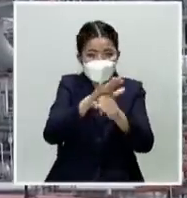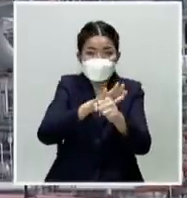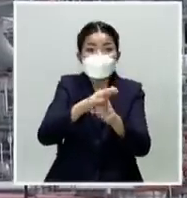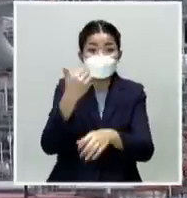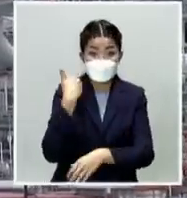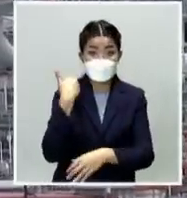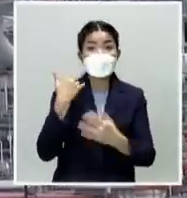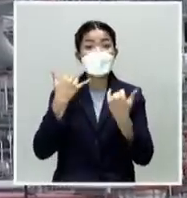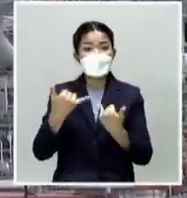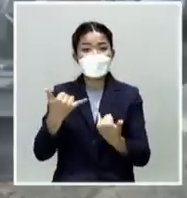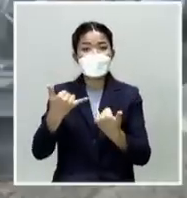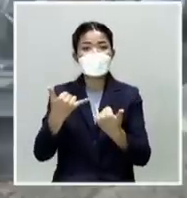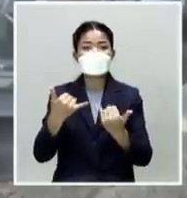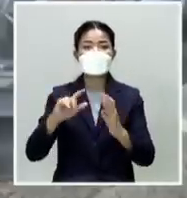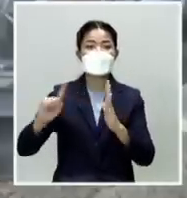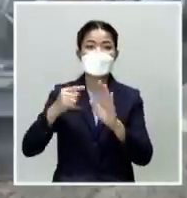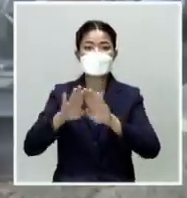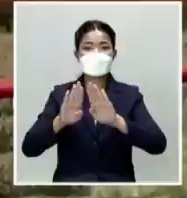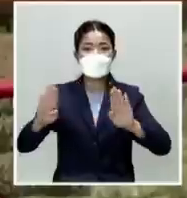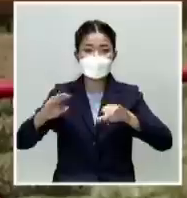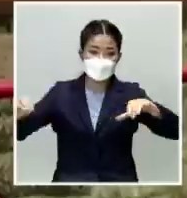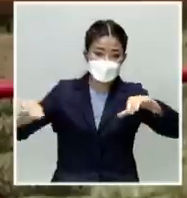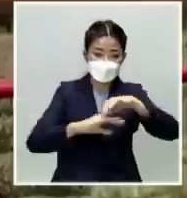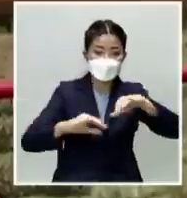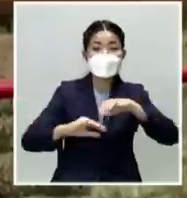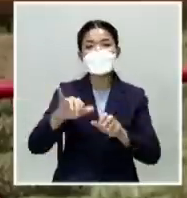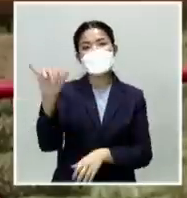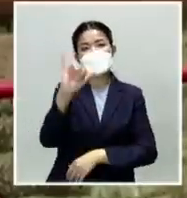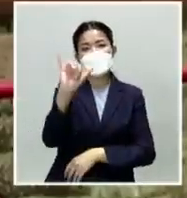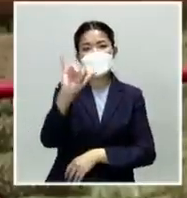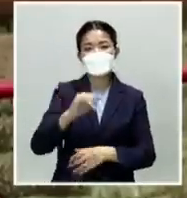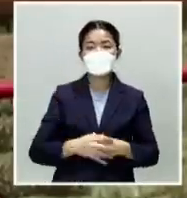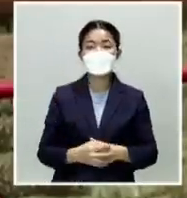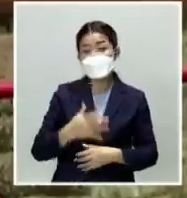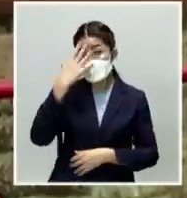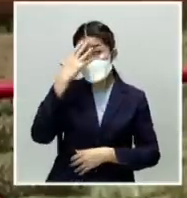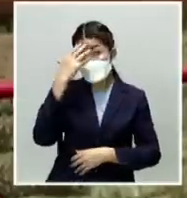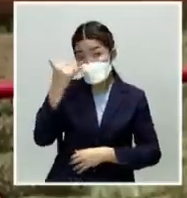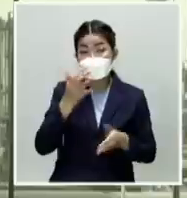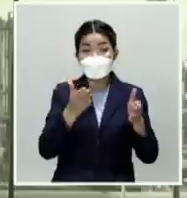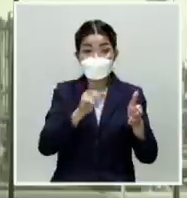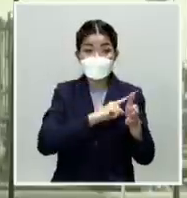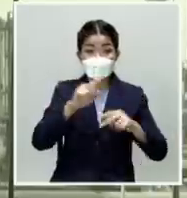ต่จนถึงตอนนี้ยังไม่สามารถเริ่มส่งก๊าซธรรมชาติจากรัสเซียไปยังยุโรปได้เพราะหน่วยงานก